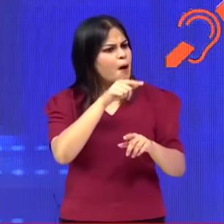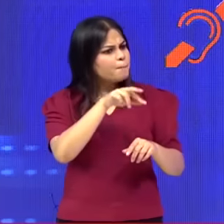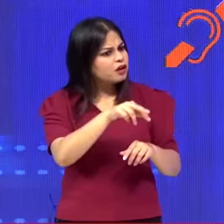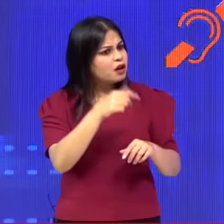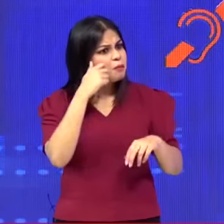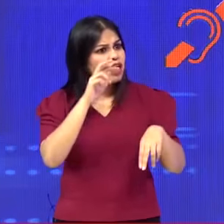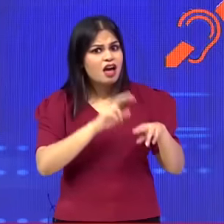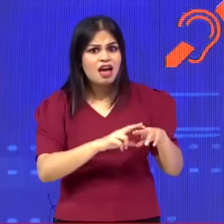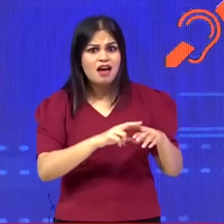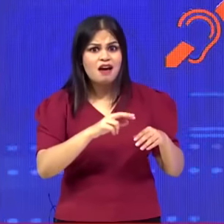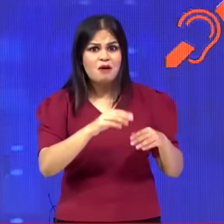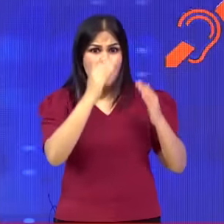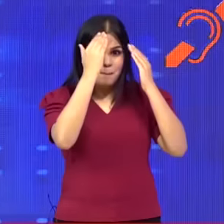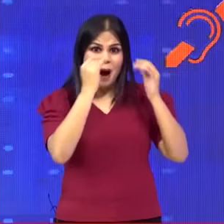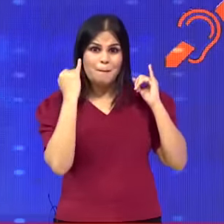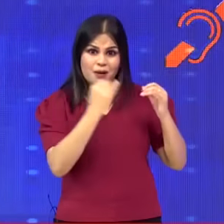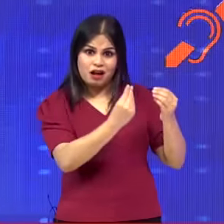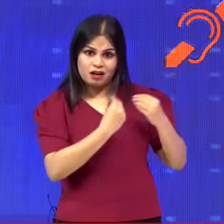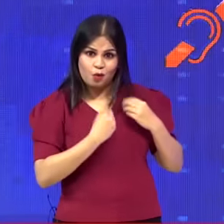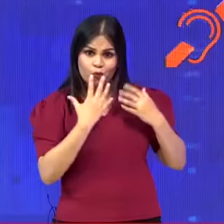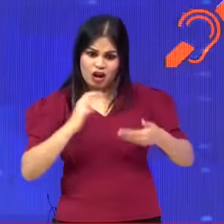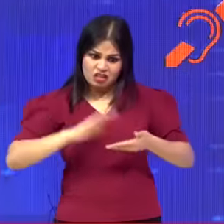बद्दुआ है कि जल्दी से शादी हो जाए।